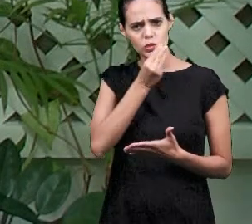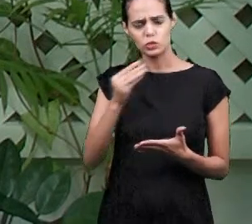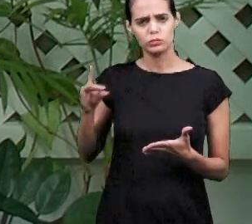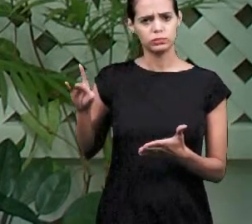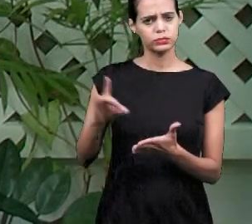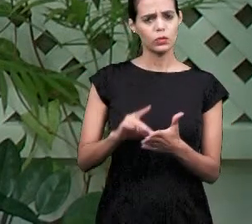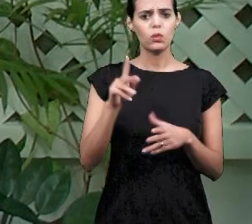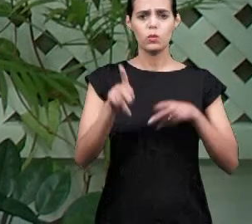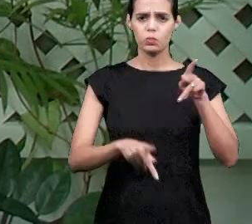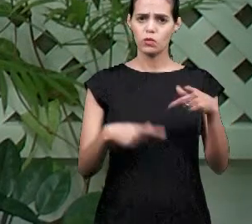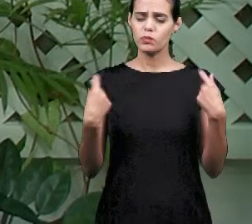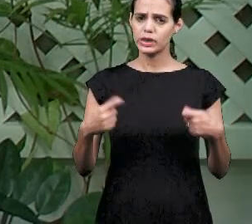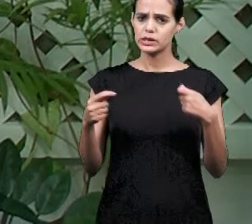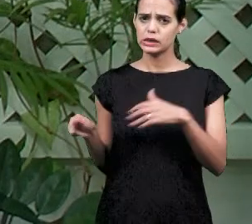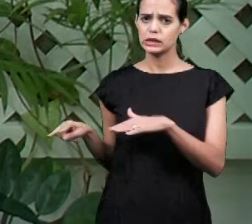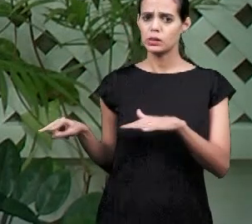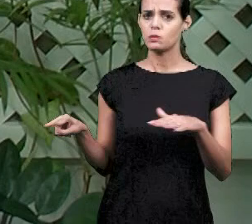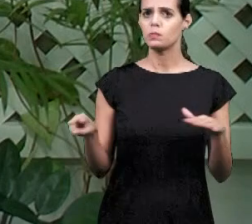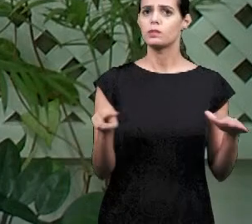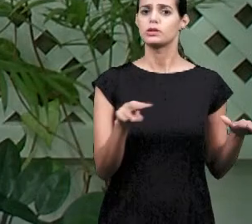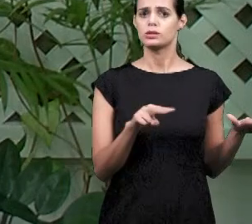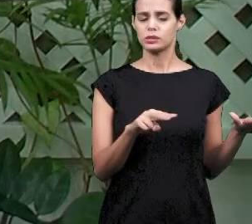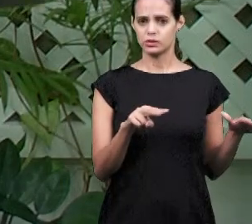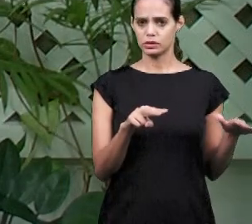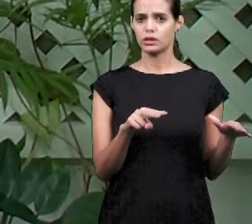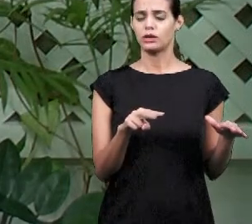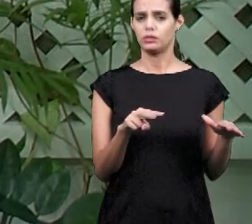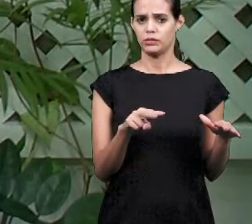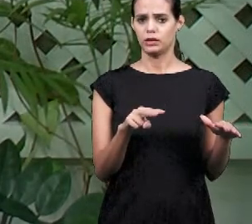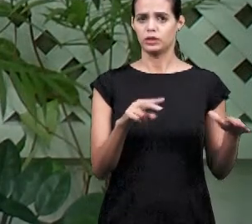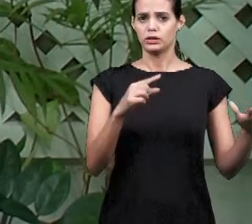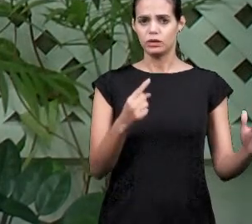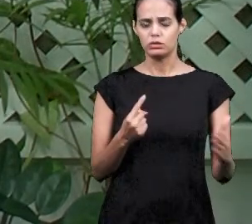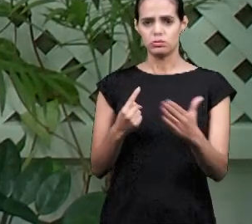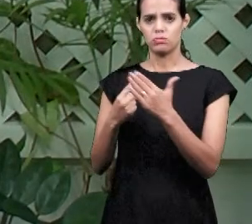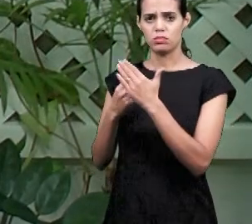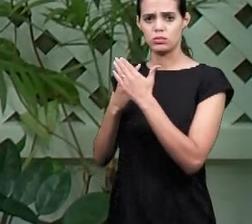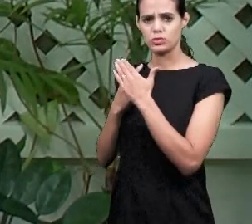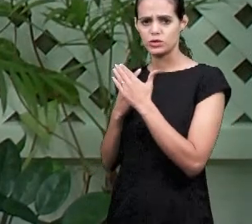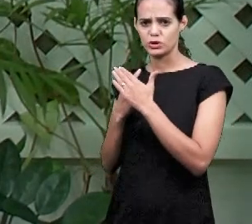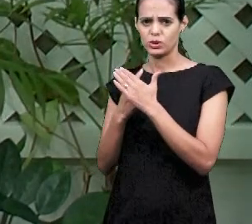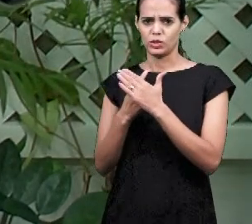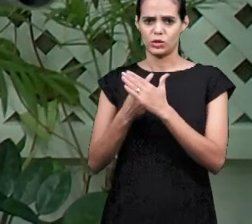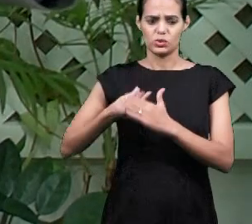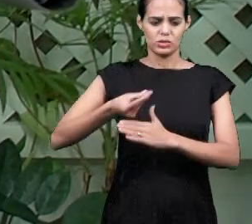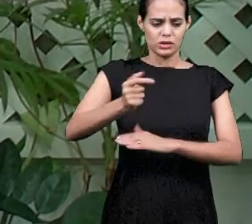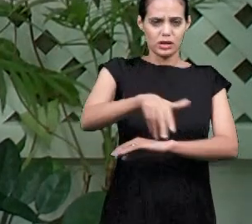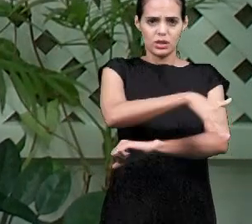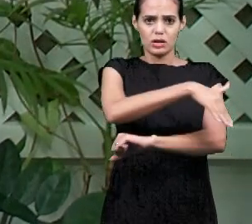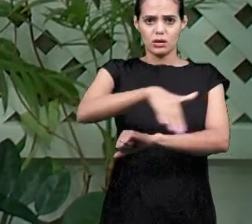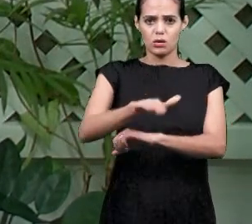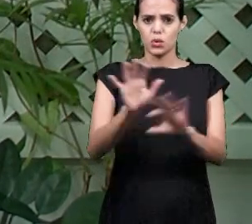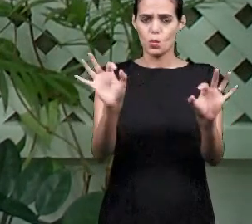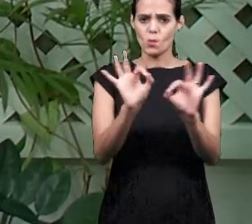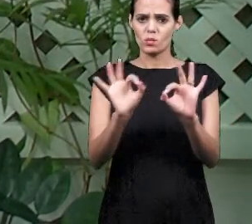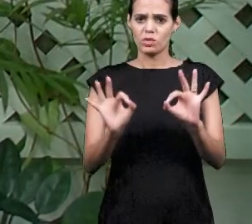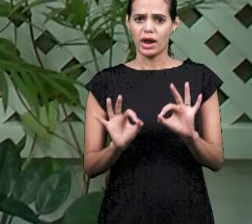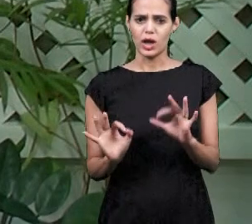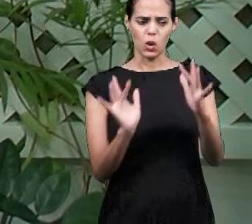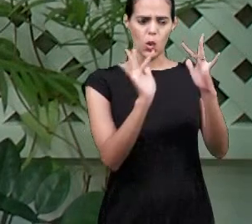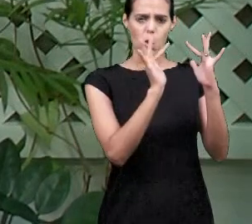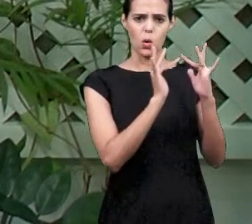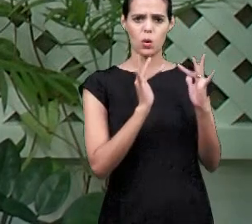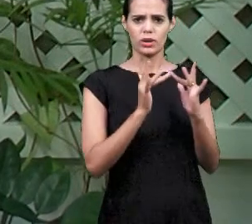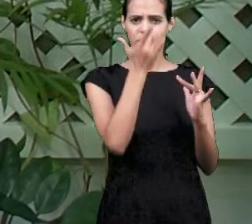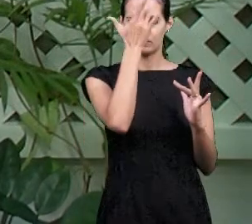qui souffrent en ce moment. C'est le moment où nous sommes en train de parler, de discuter ces derniers jours.